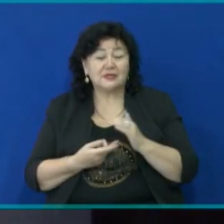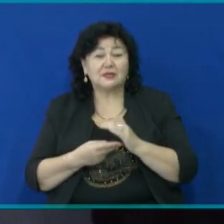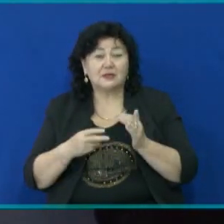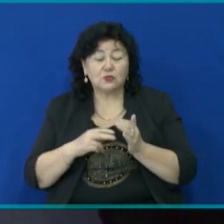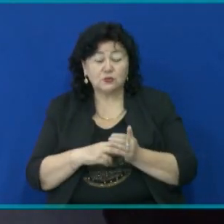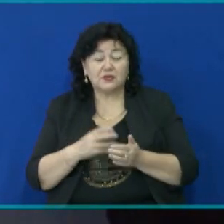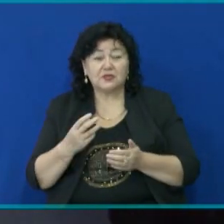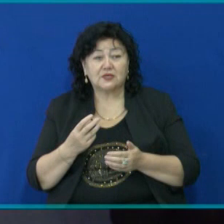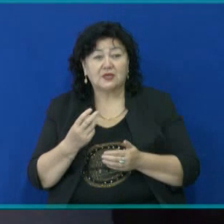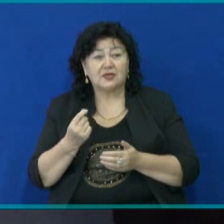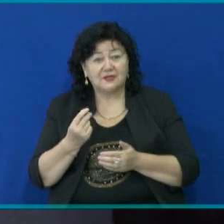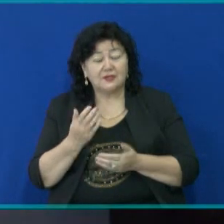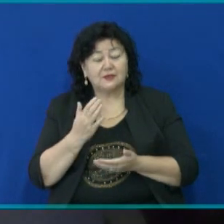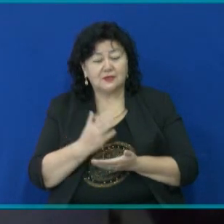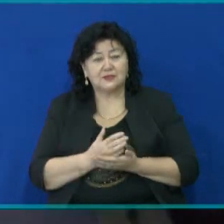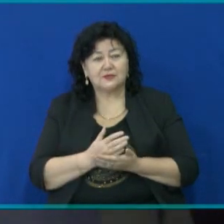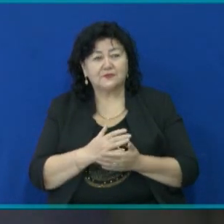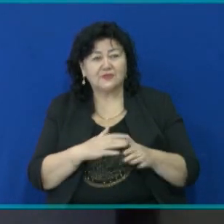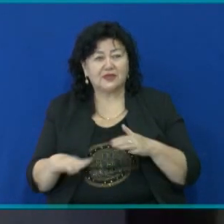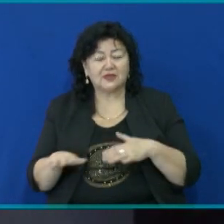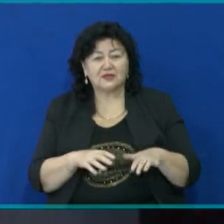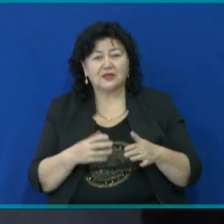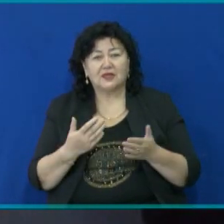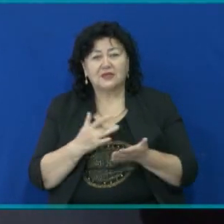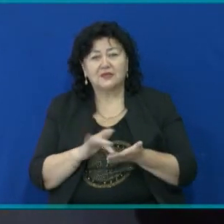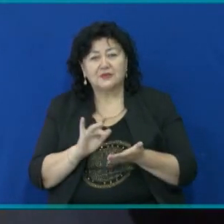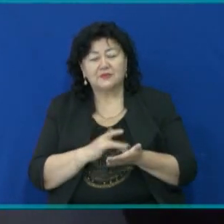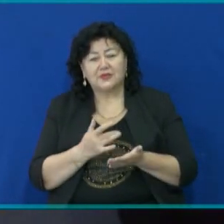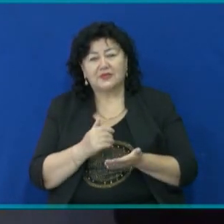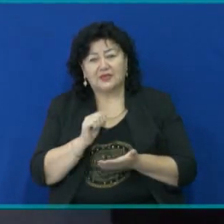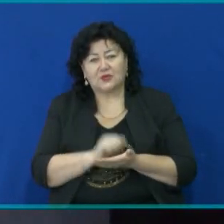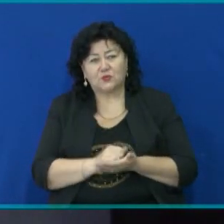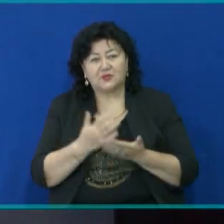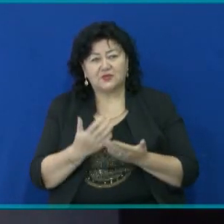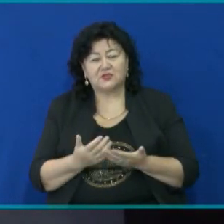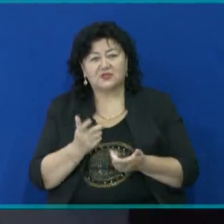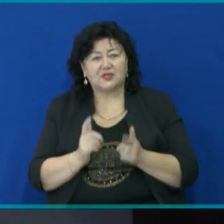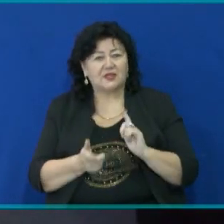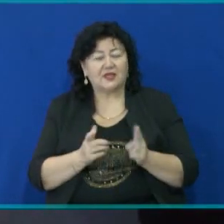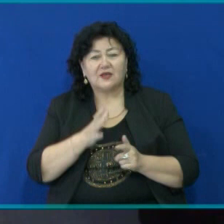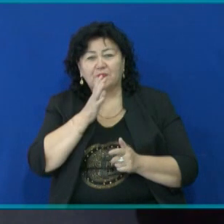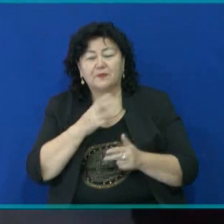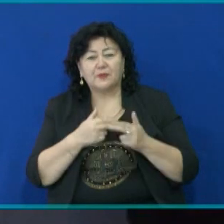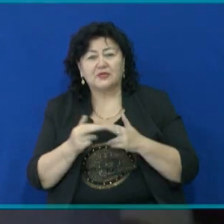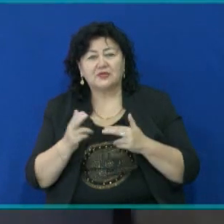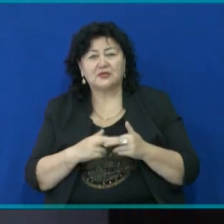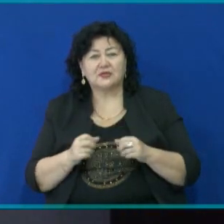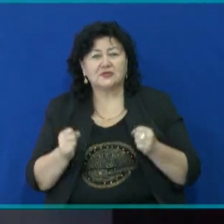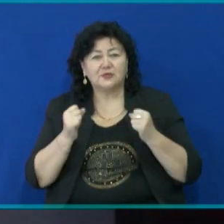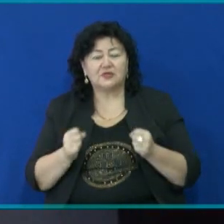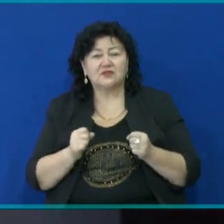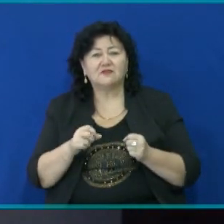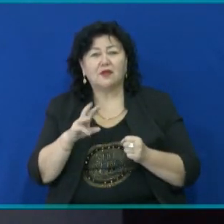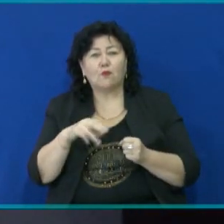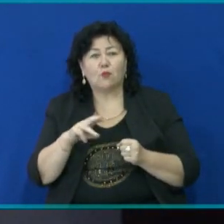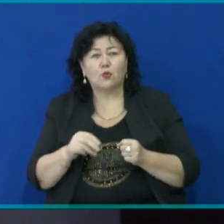бюджета выделяются необходимые средства. Разрабатывается проектно-сметная документация. Также в настоящее время ведутся работы по строительству спортивного модуля в